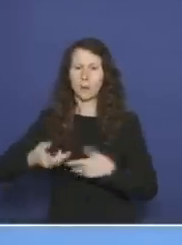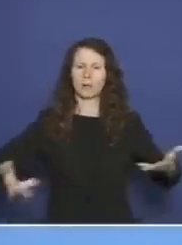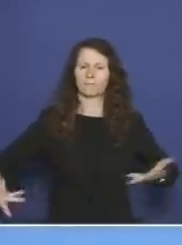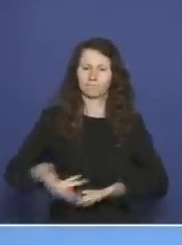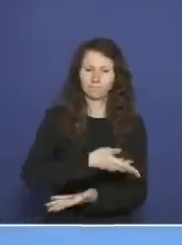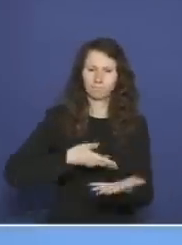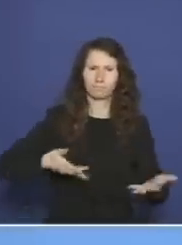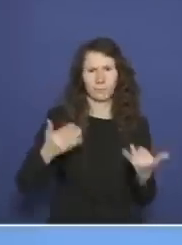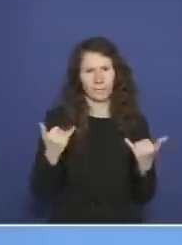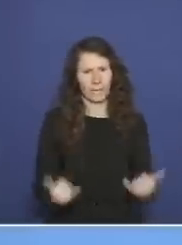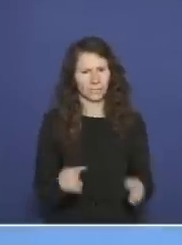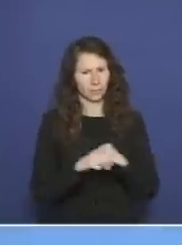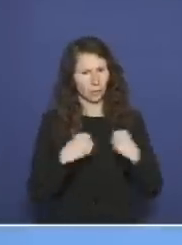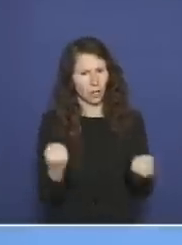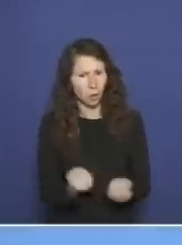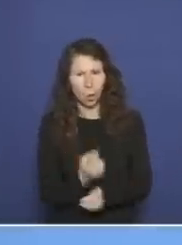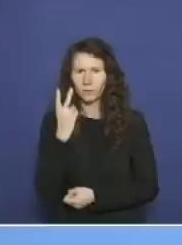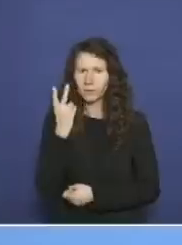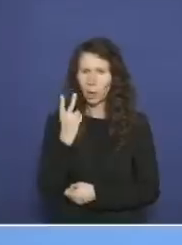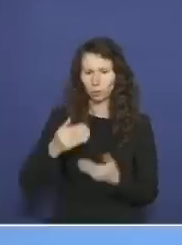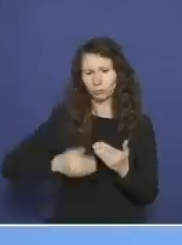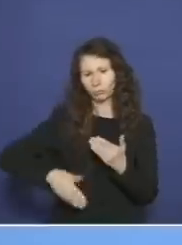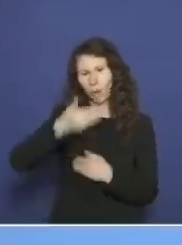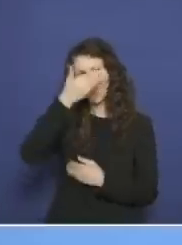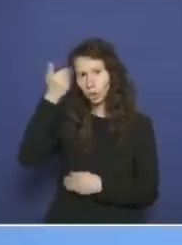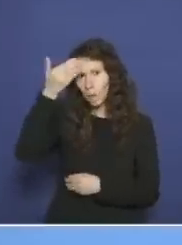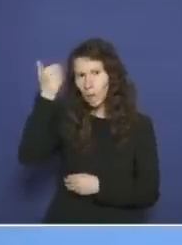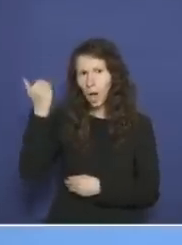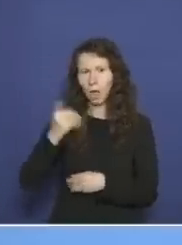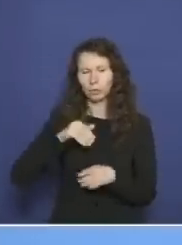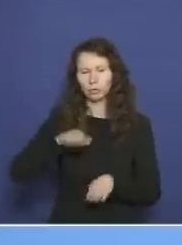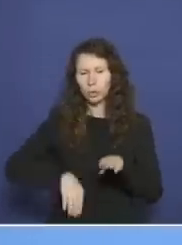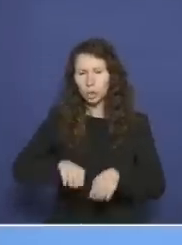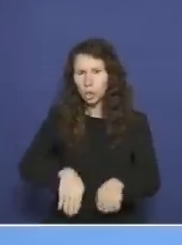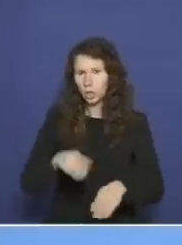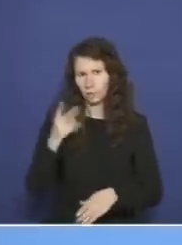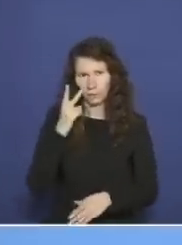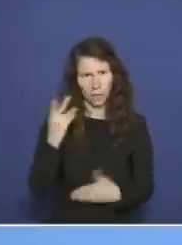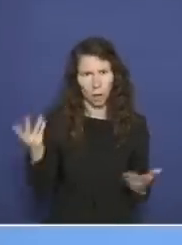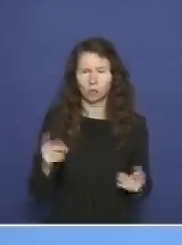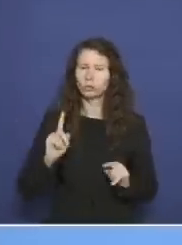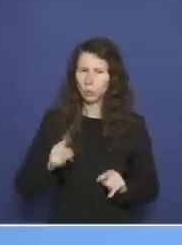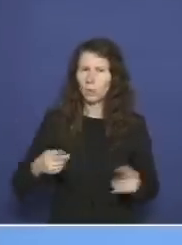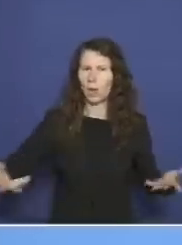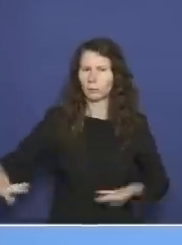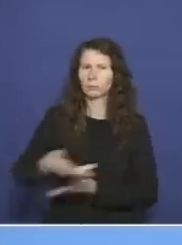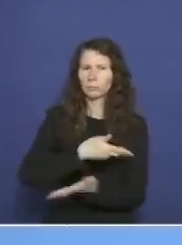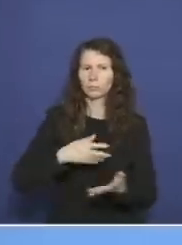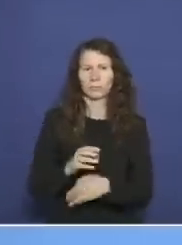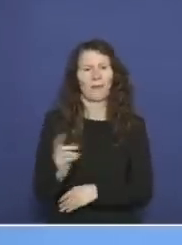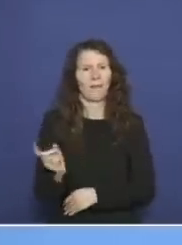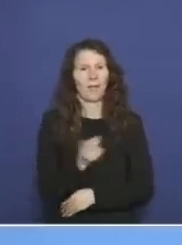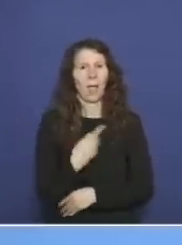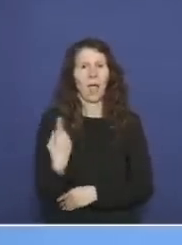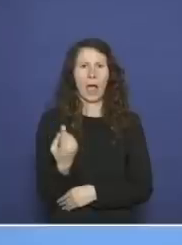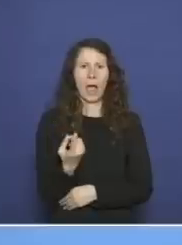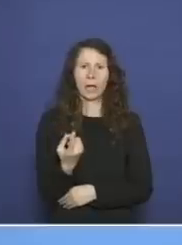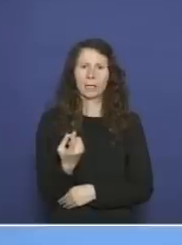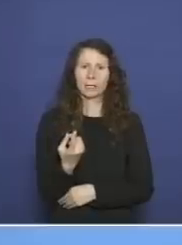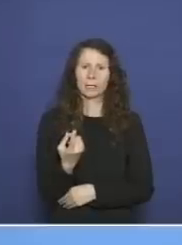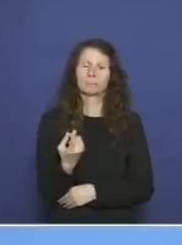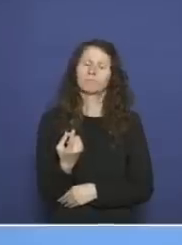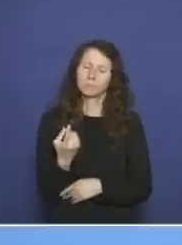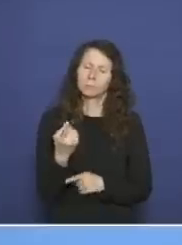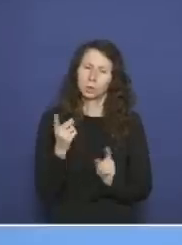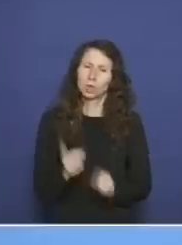dann auch weitergeht im Sommer mit weiteren Schritten. Und natürlich sind wir alle gehalten, weiterhin auch